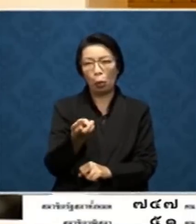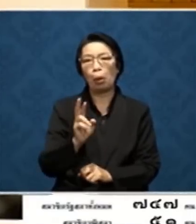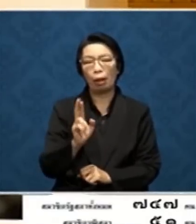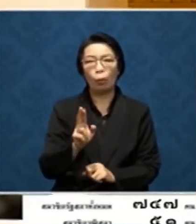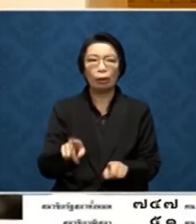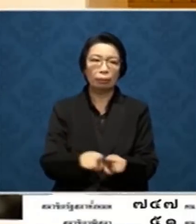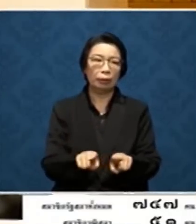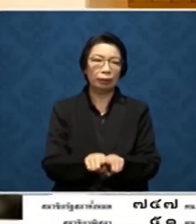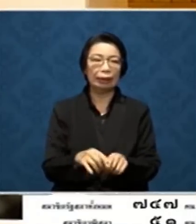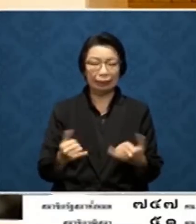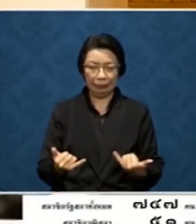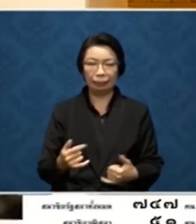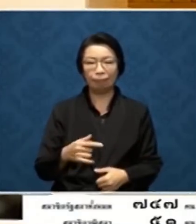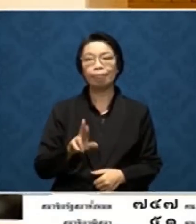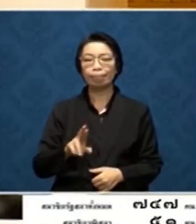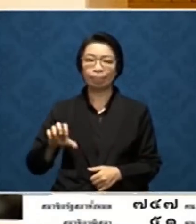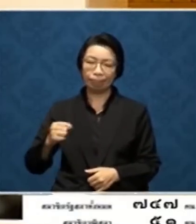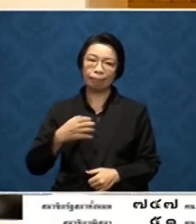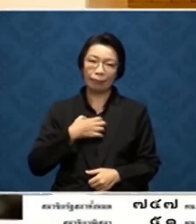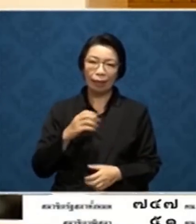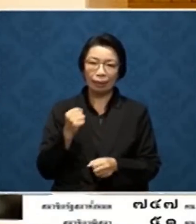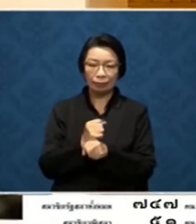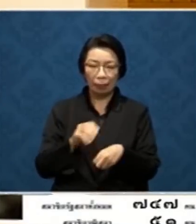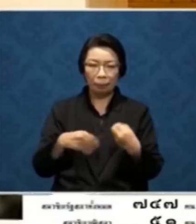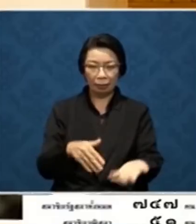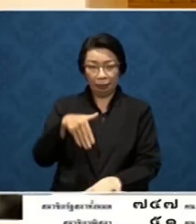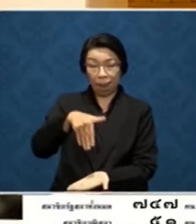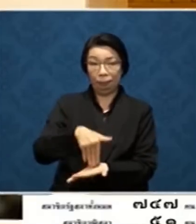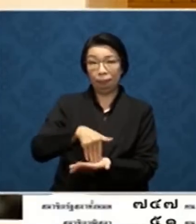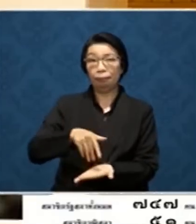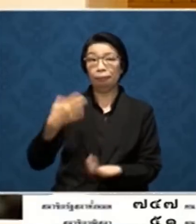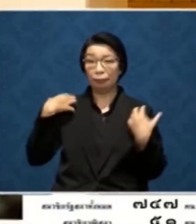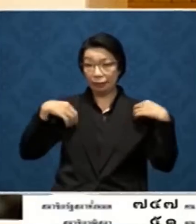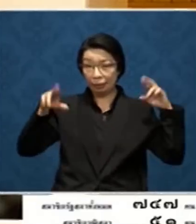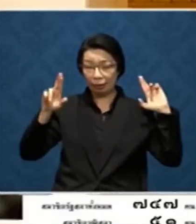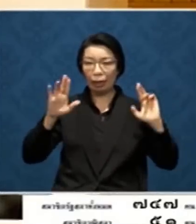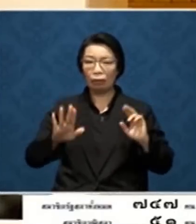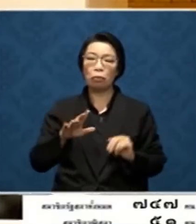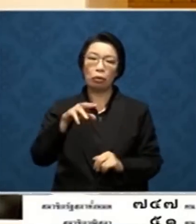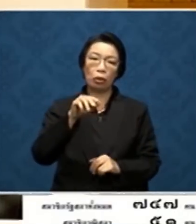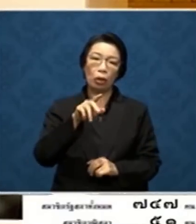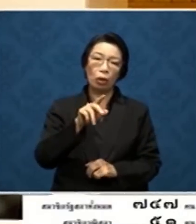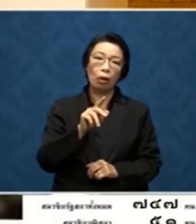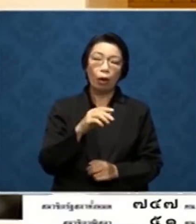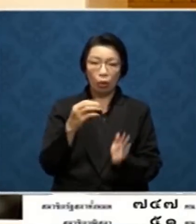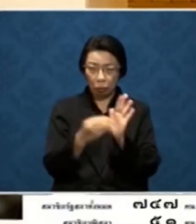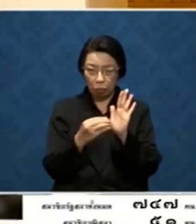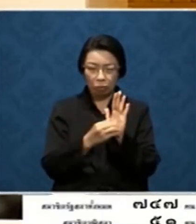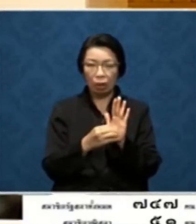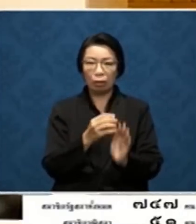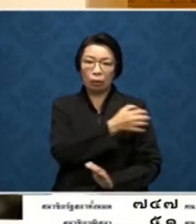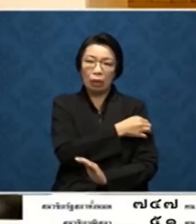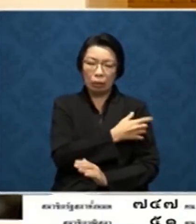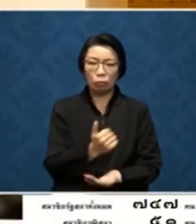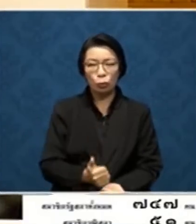องค์ประชุมแล้วสิ้นเสียงอาจารย์วันนอท่านผู้ชมทุกท่านที่ดูทีวีรัฐสภาอยู่จะเห็นมุมล่างปรากฏว่าไม่น่าเชื่อจริงๆค่ะ